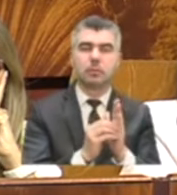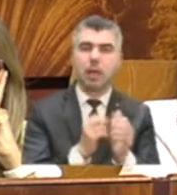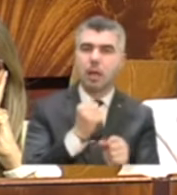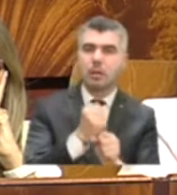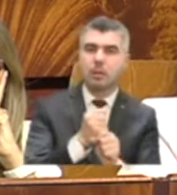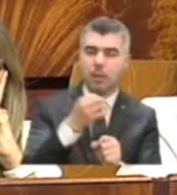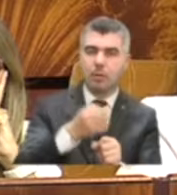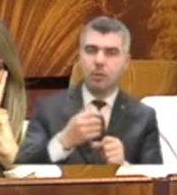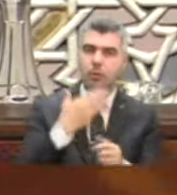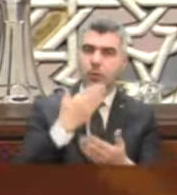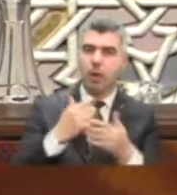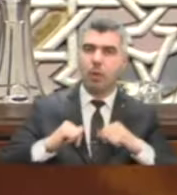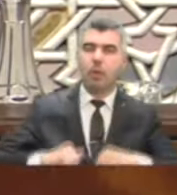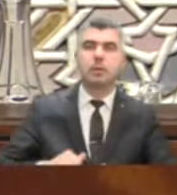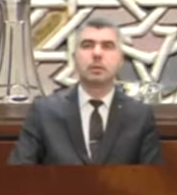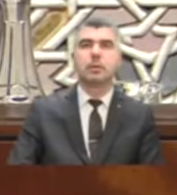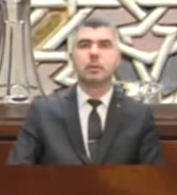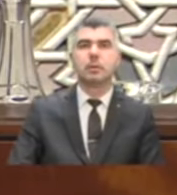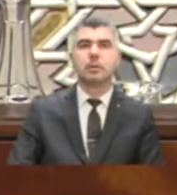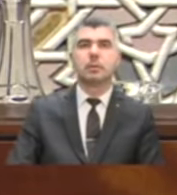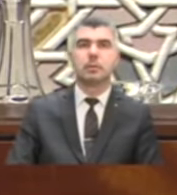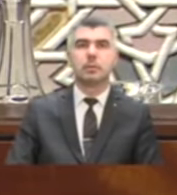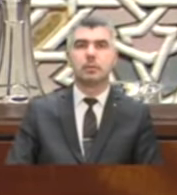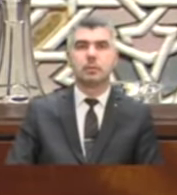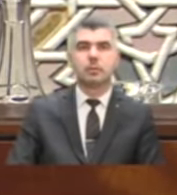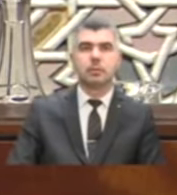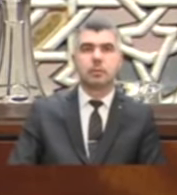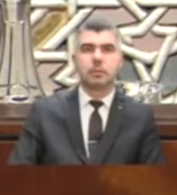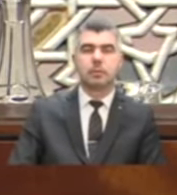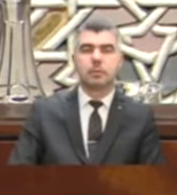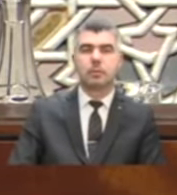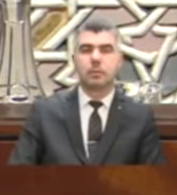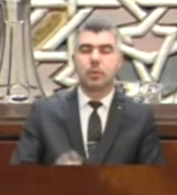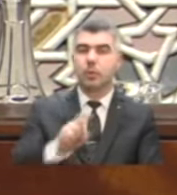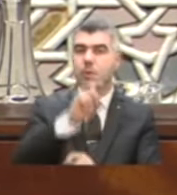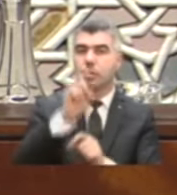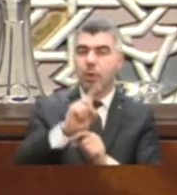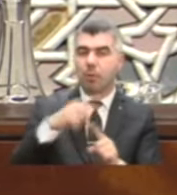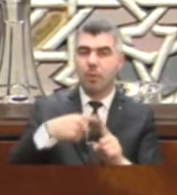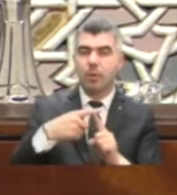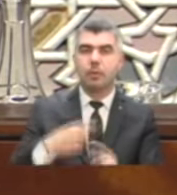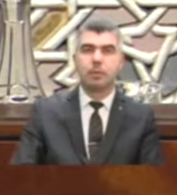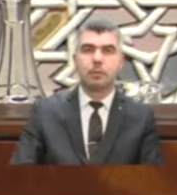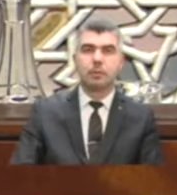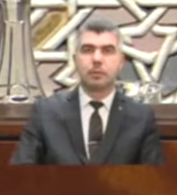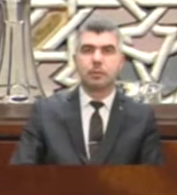عليه. شكرا سيد الوزير. شكرا سيد نائب. هل هناك تعقيب إضافي؟